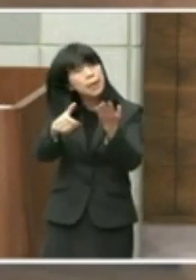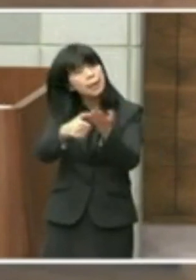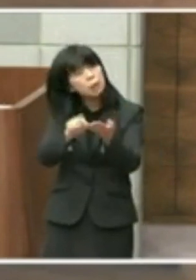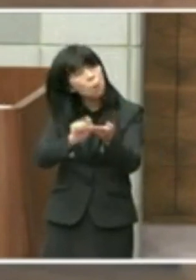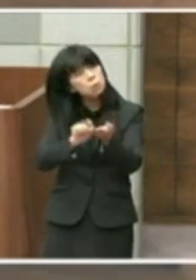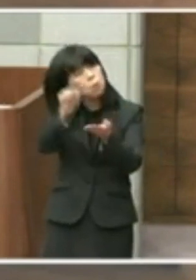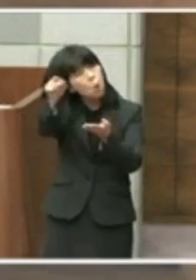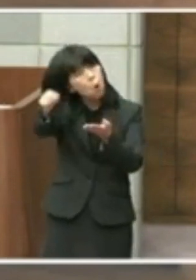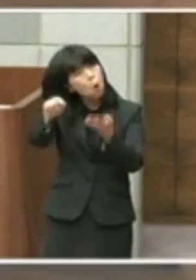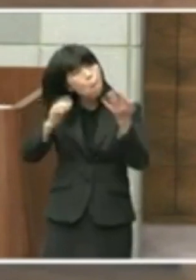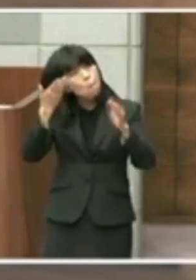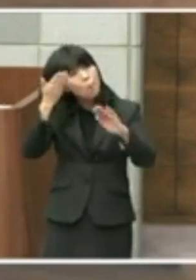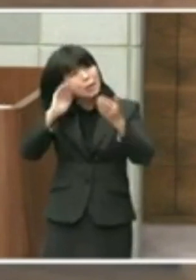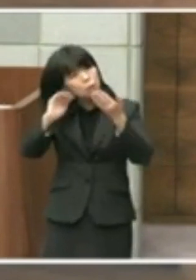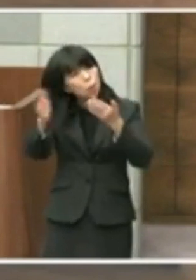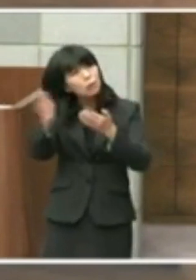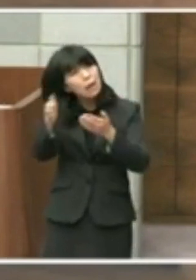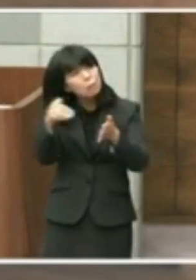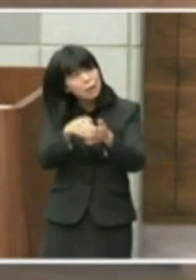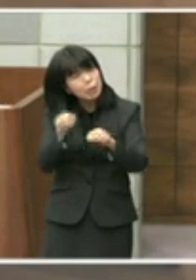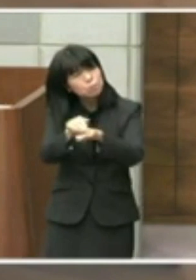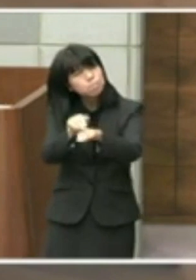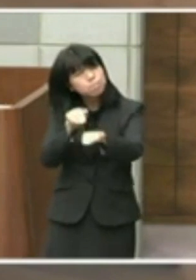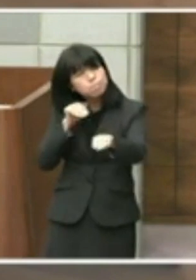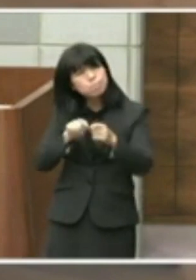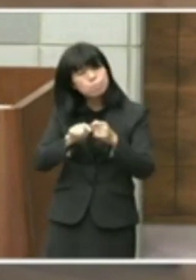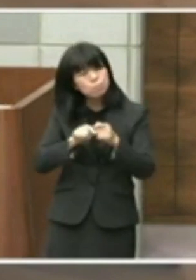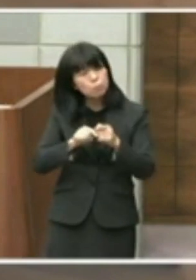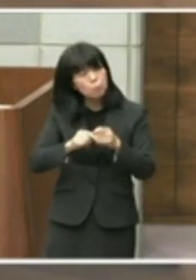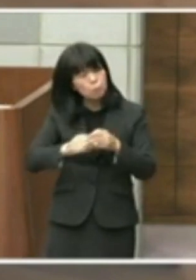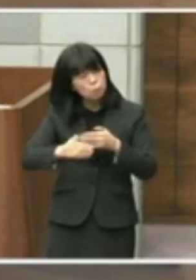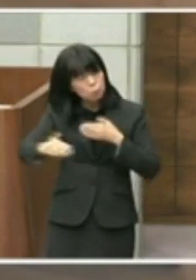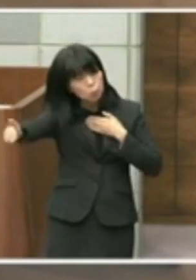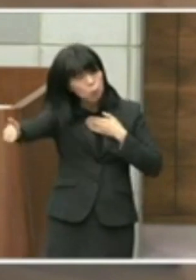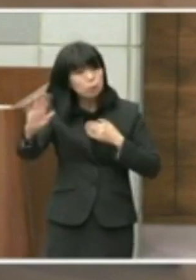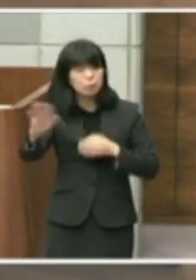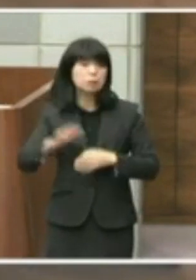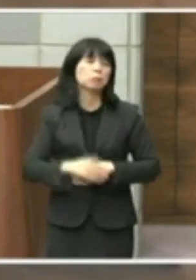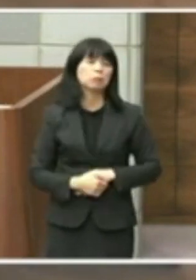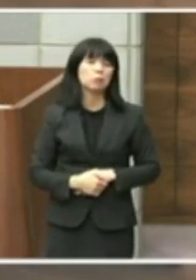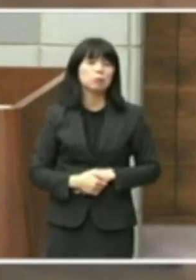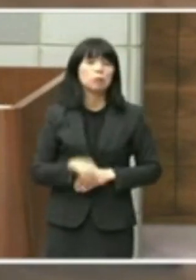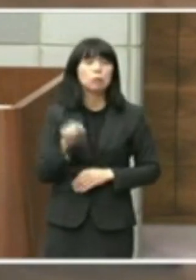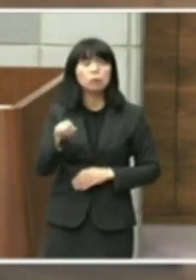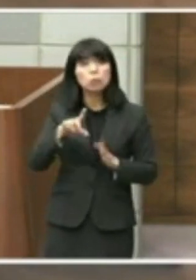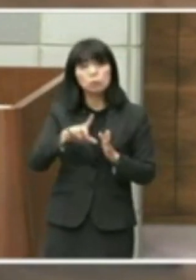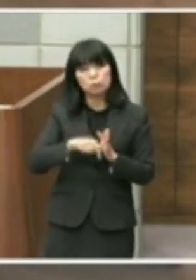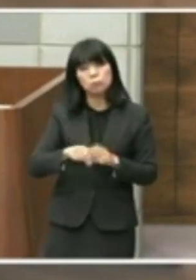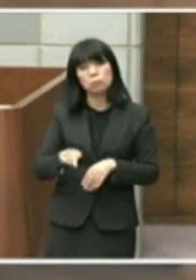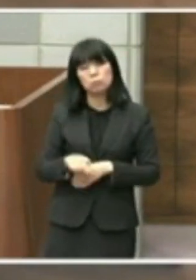まだ舞子の方までつながっていた大渋滞があったと思います。そういった中でも、